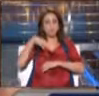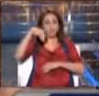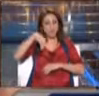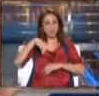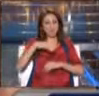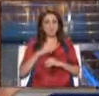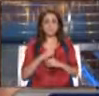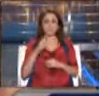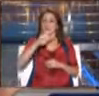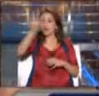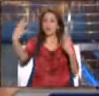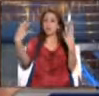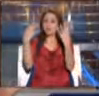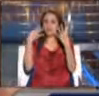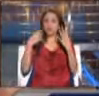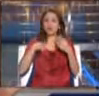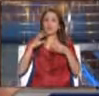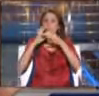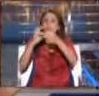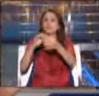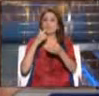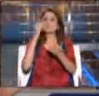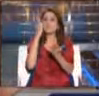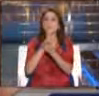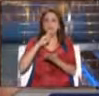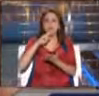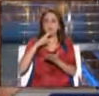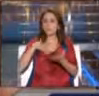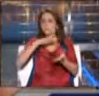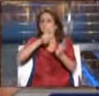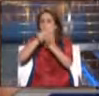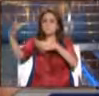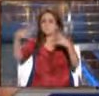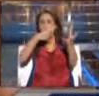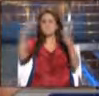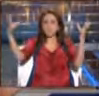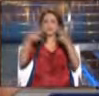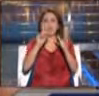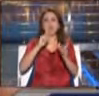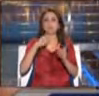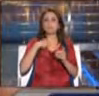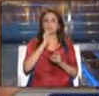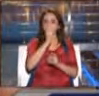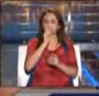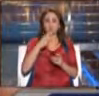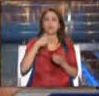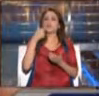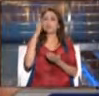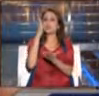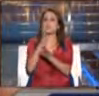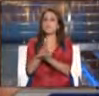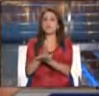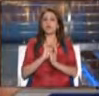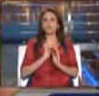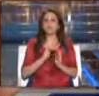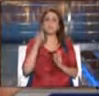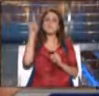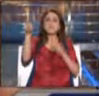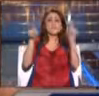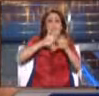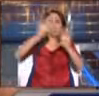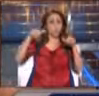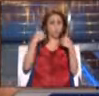مع المشاهد ان هو عايز يوصله دايما الحقيقة، وقد تكون الحقيقة في بعض الأحيان مرة، ولكن يجب ان هو يوصل الحقيقة للمشاهد،